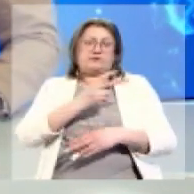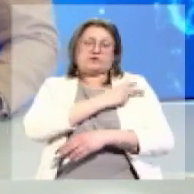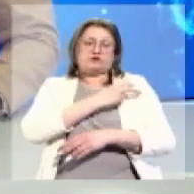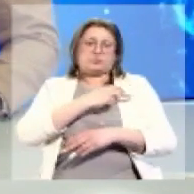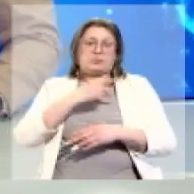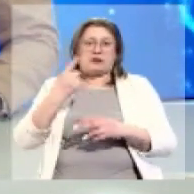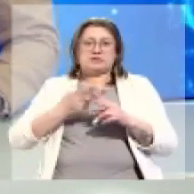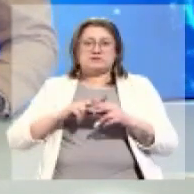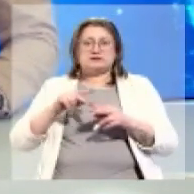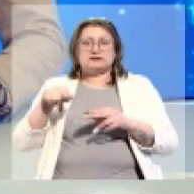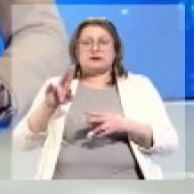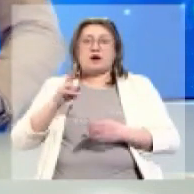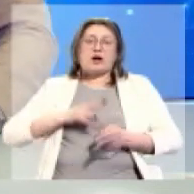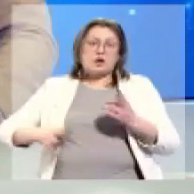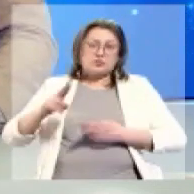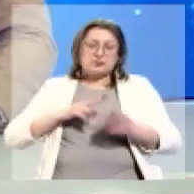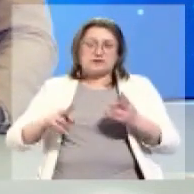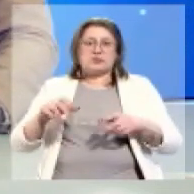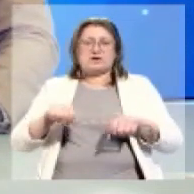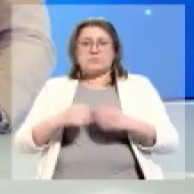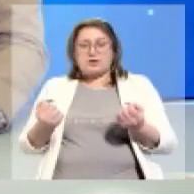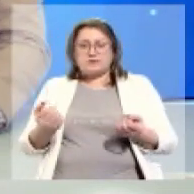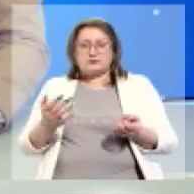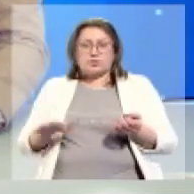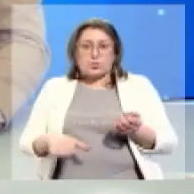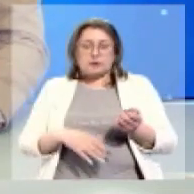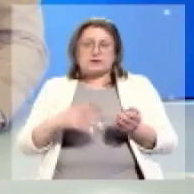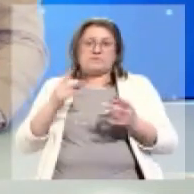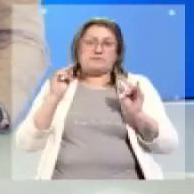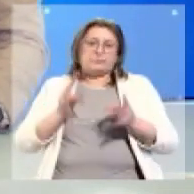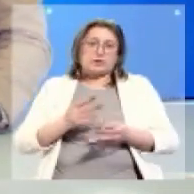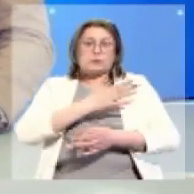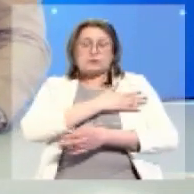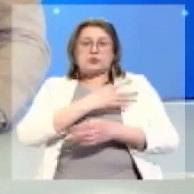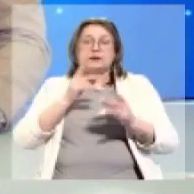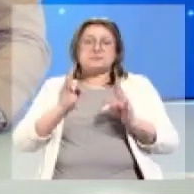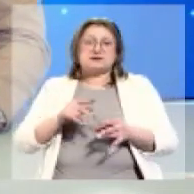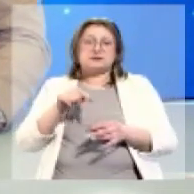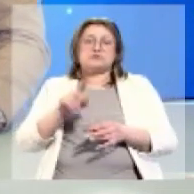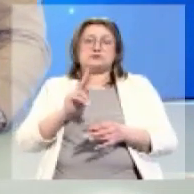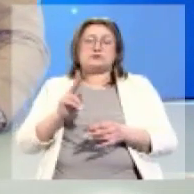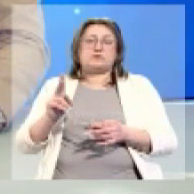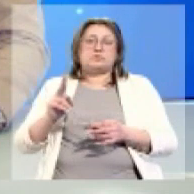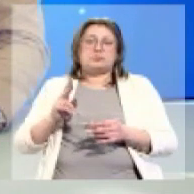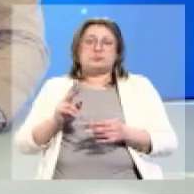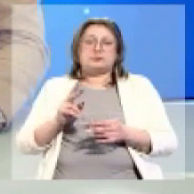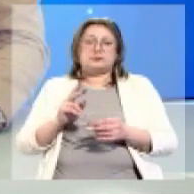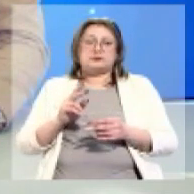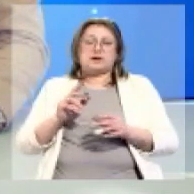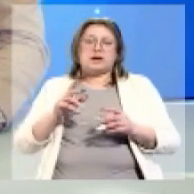Бірі сырғанақ коньки теуіп аяқ қолдарын сындырып алса, арнайы жабдықталмаған орындарда асыр салғандар да зардап